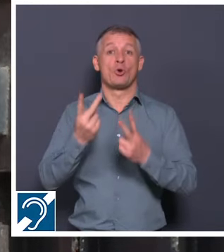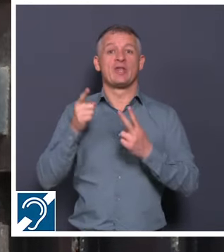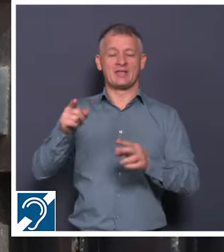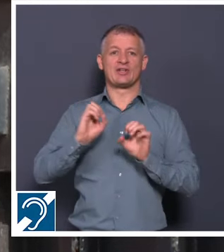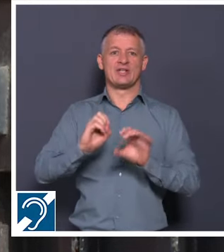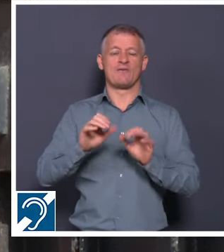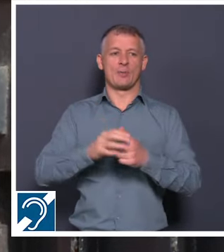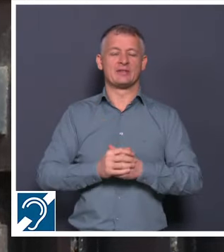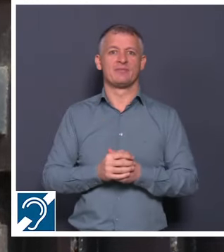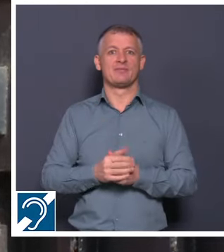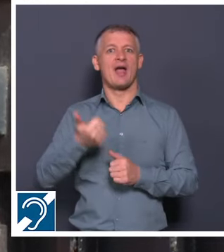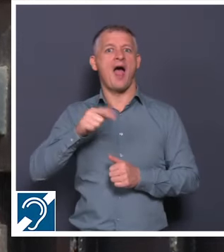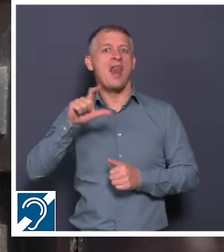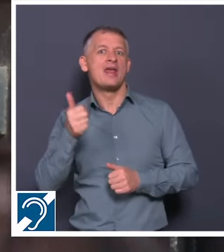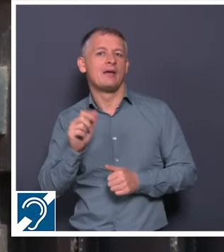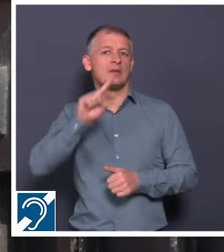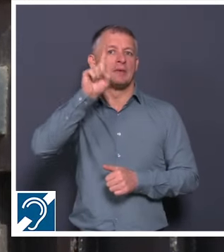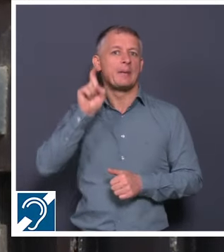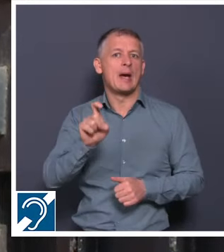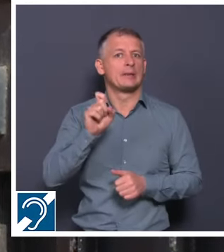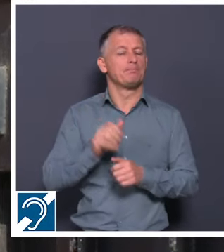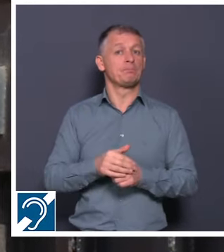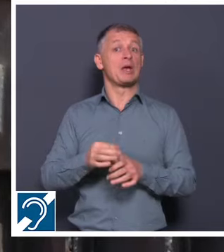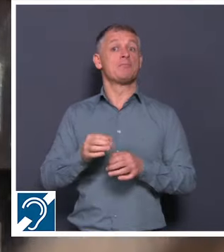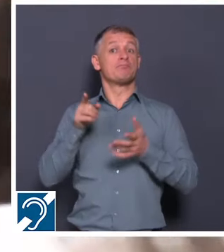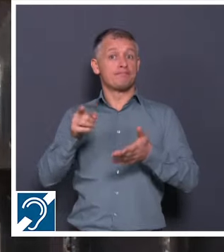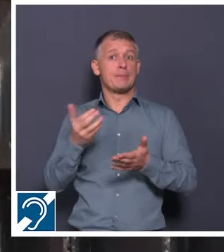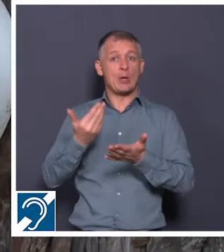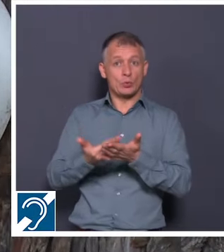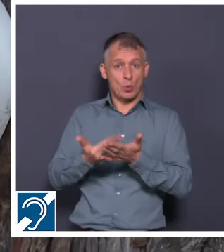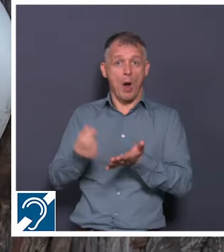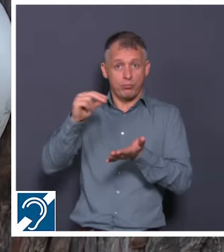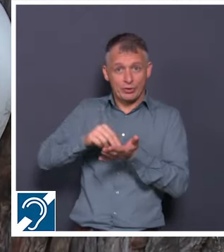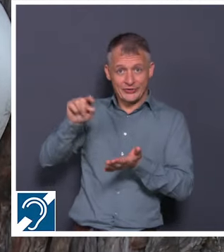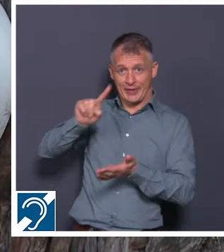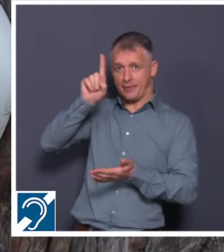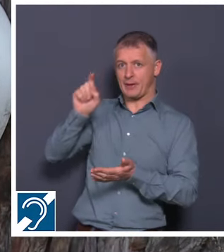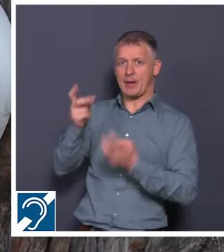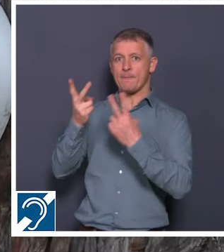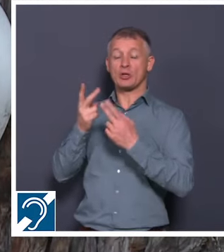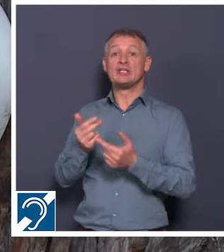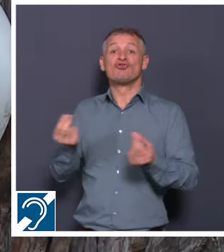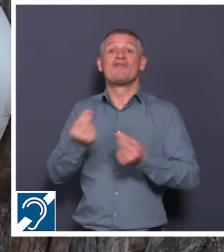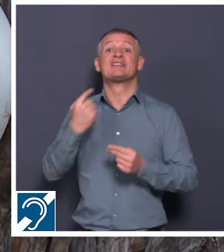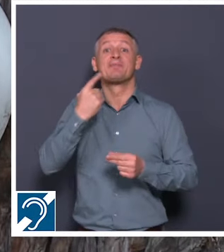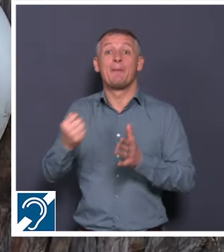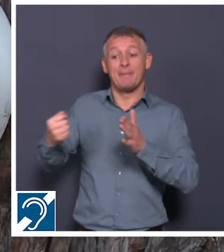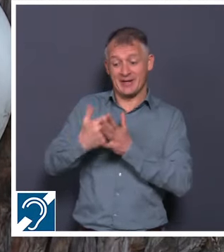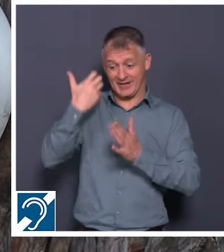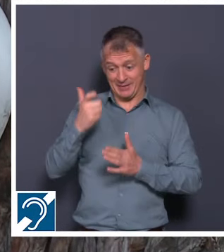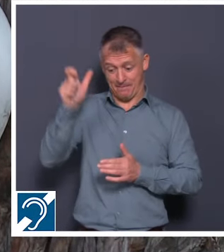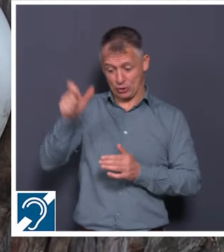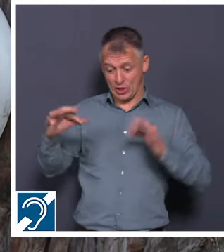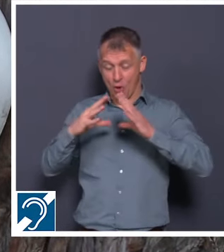acestor informații. Alina, ar fi, ca să întrebăm exact în această cheie foarte importantă, pentru că sunt doar câteva săptămâni până ce românii își vor